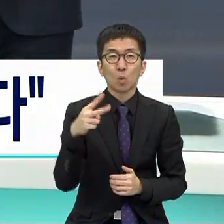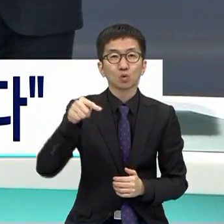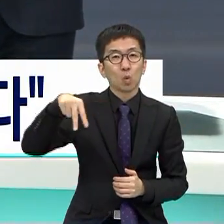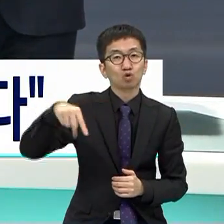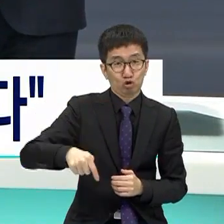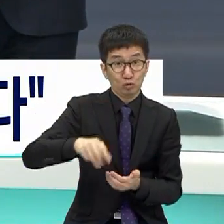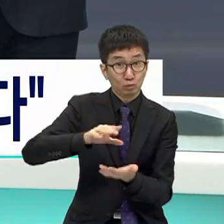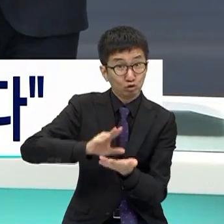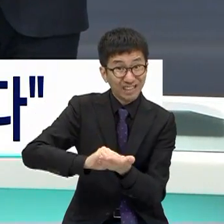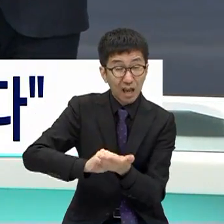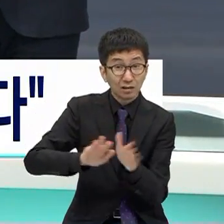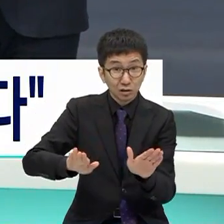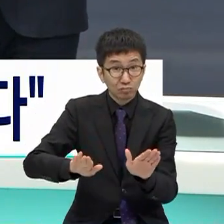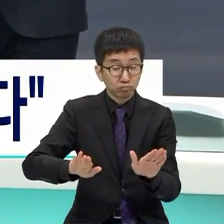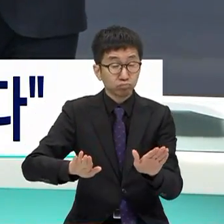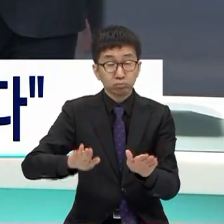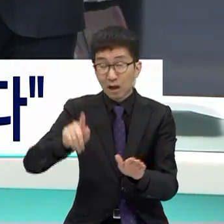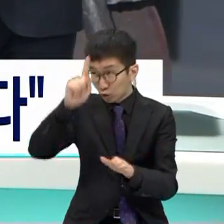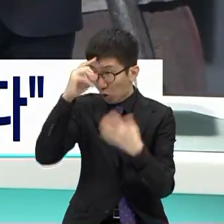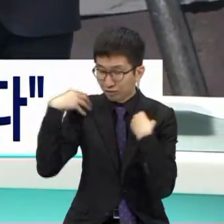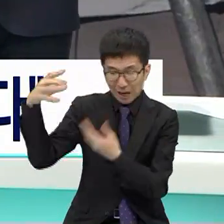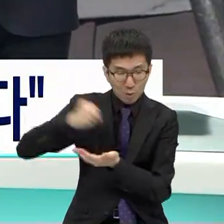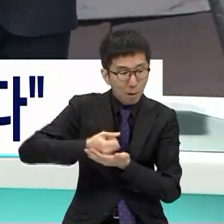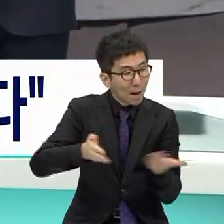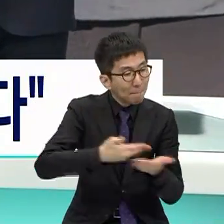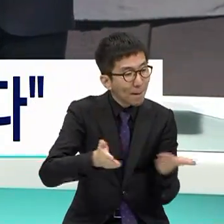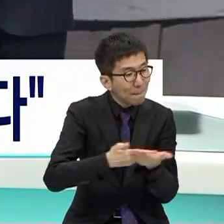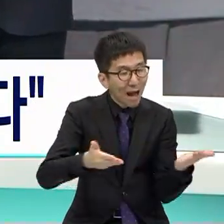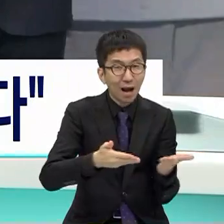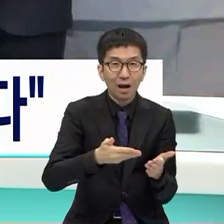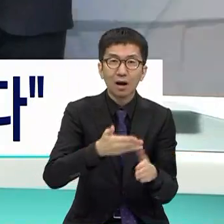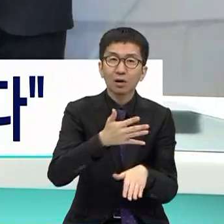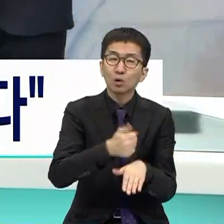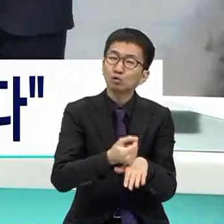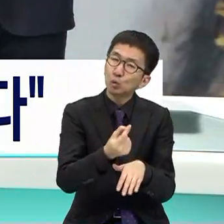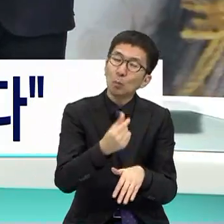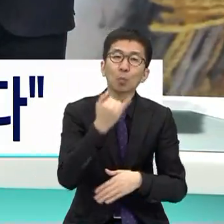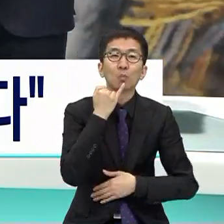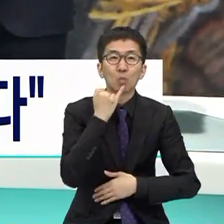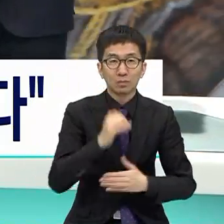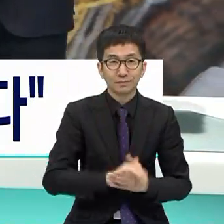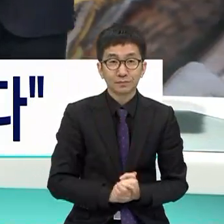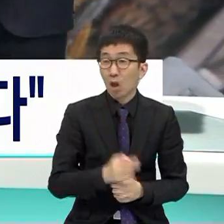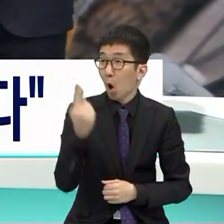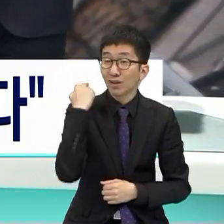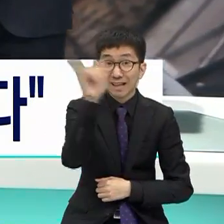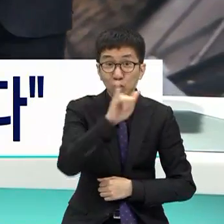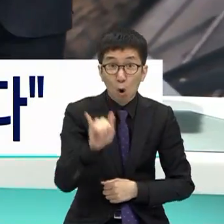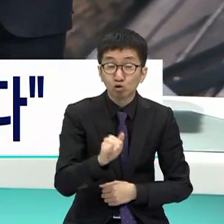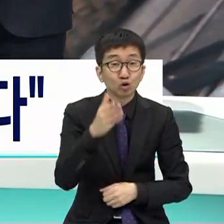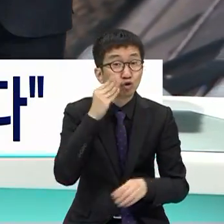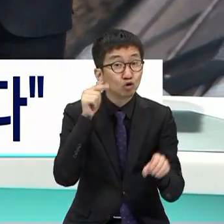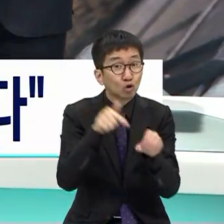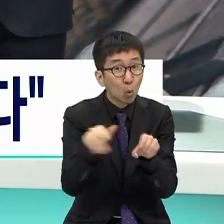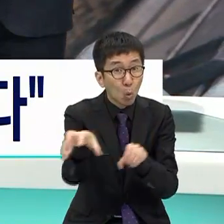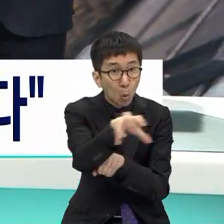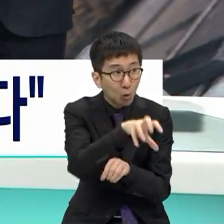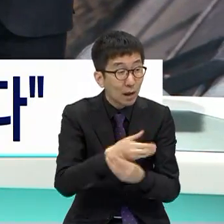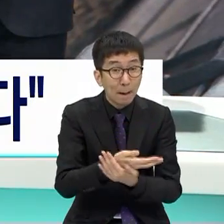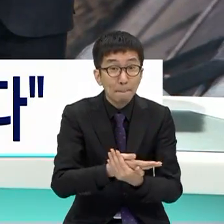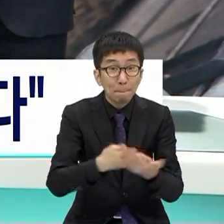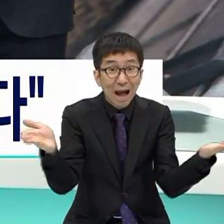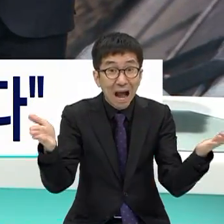요소수 문제는 물량이 많이 풀리면서 차츰 안정을 찾아가고 있습니다. 어제는 전국 거점 주유소에 들어온